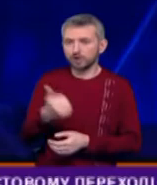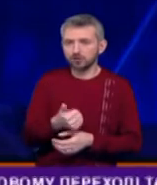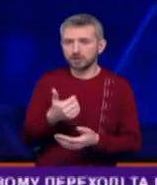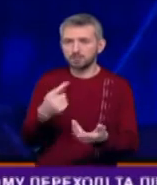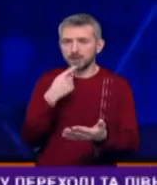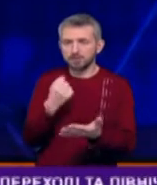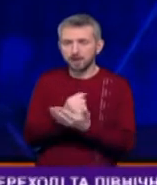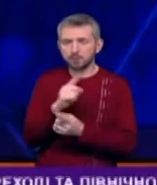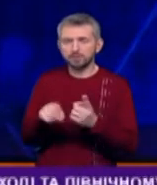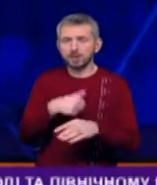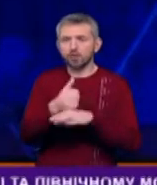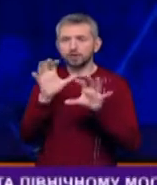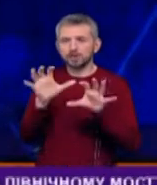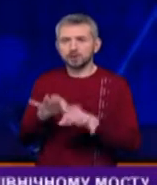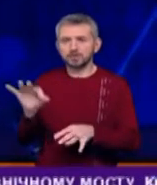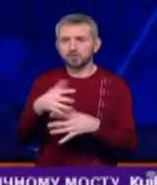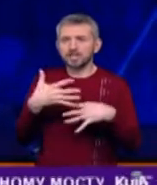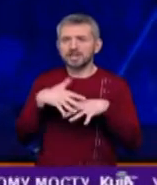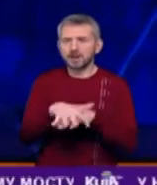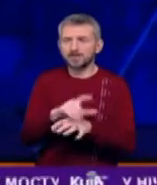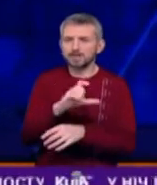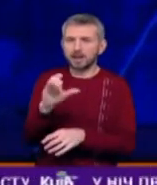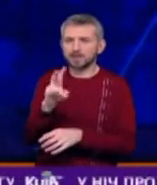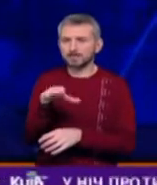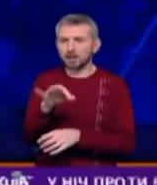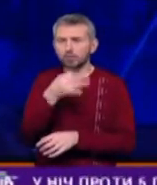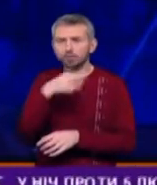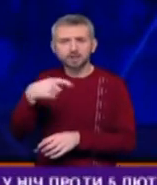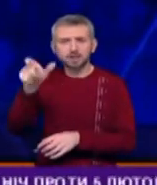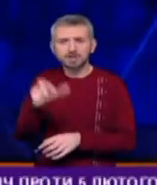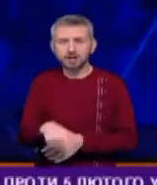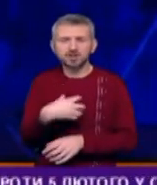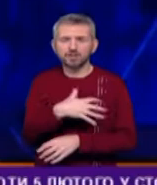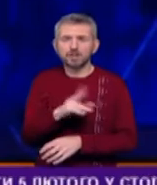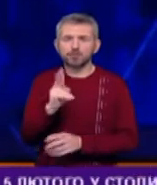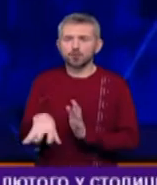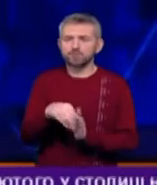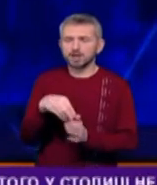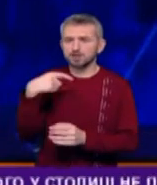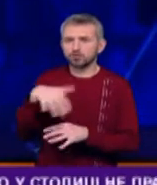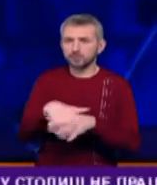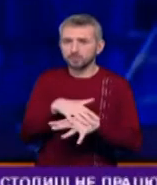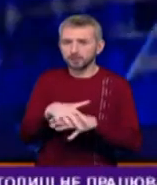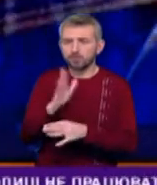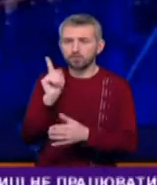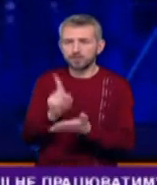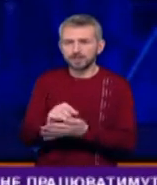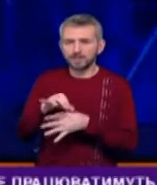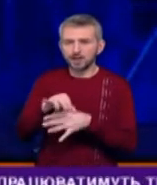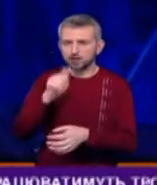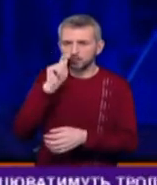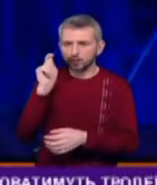зміни до Конституції в частині інтеграції ЄС-НАТО, будь-який президент, неважливо, якого обере суспільство, повинен вести Україну